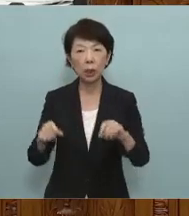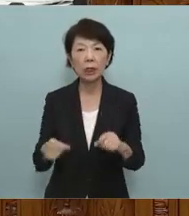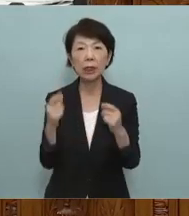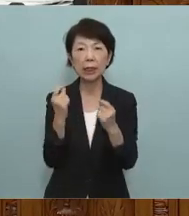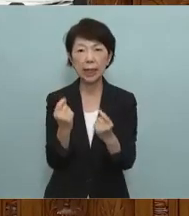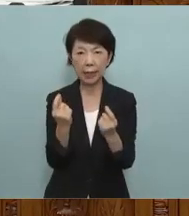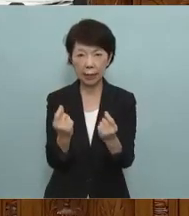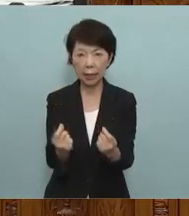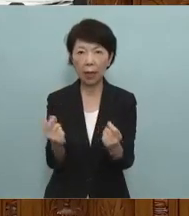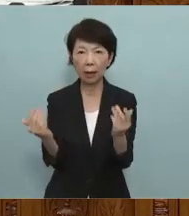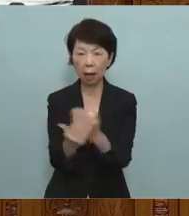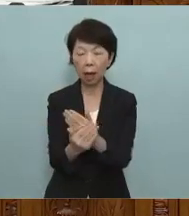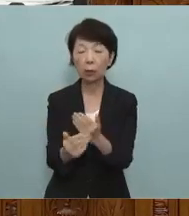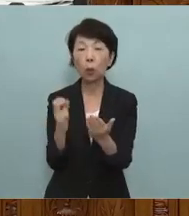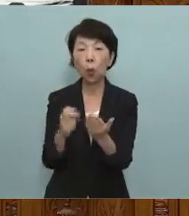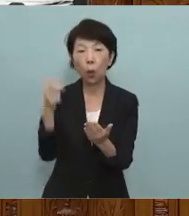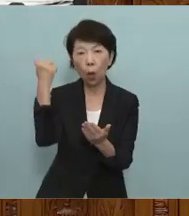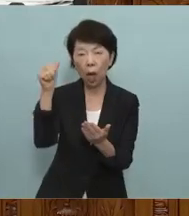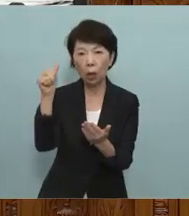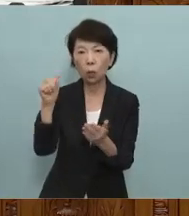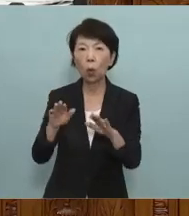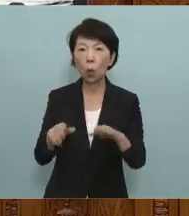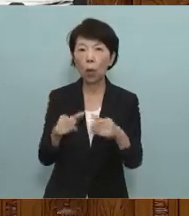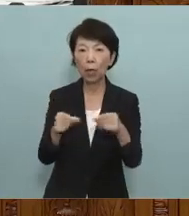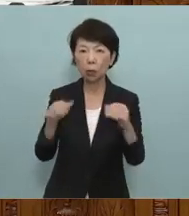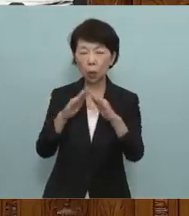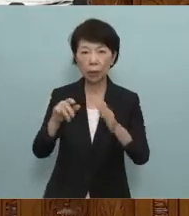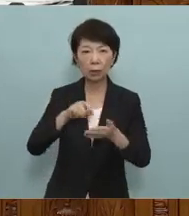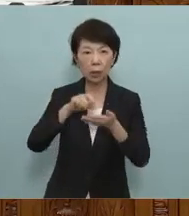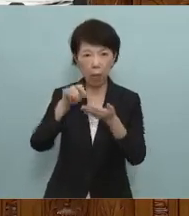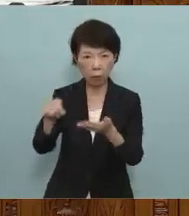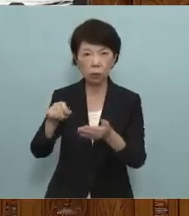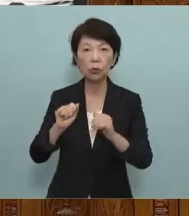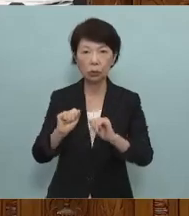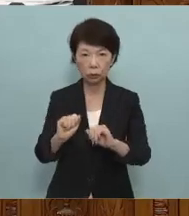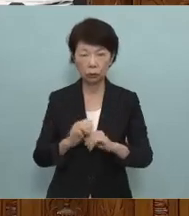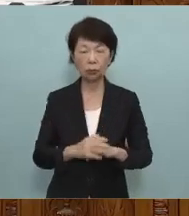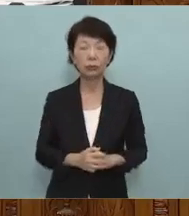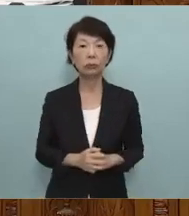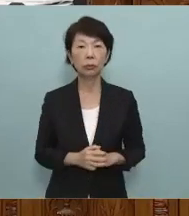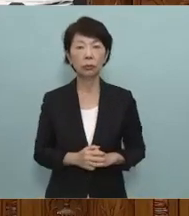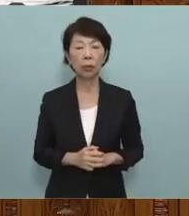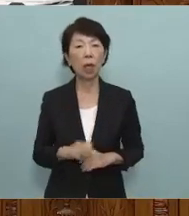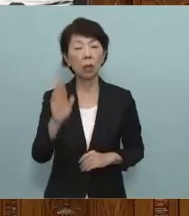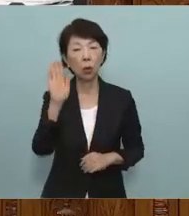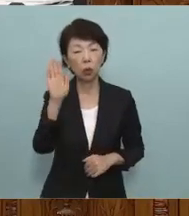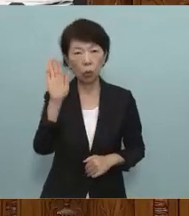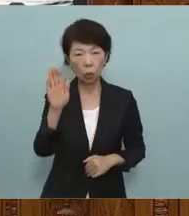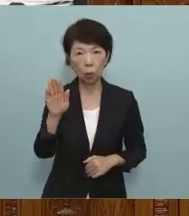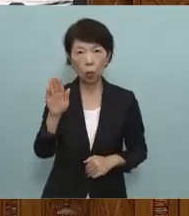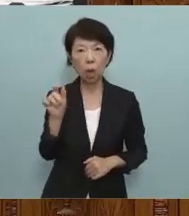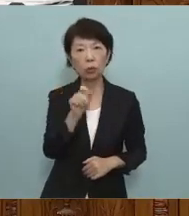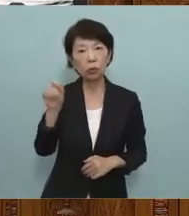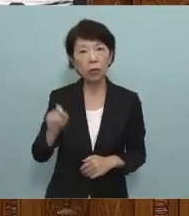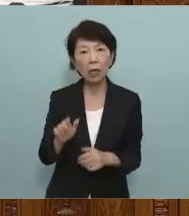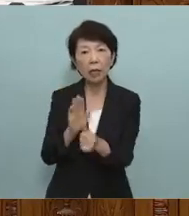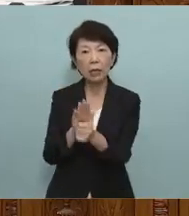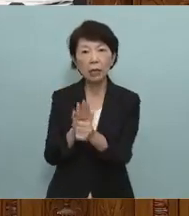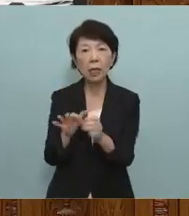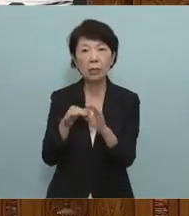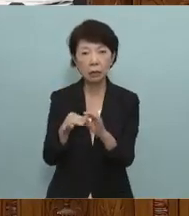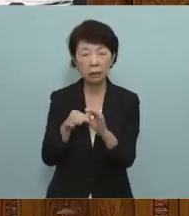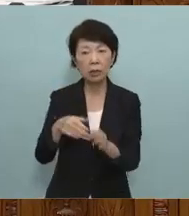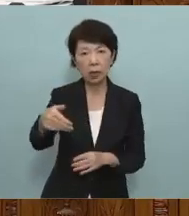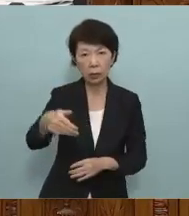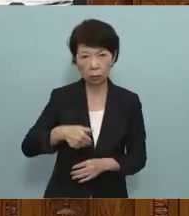化のための法案を今国会に提出をいたします。今後のウクライナ支援についてお尋